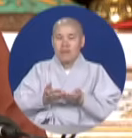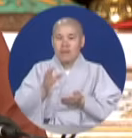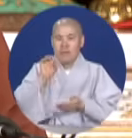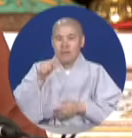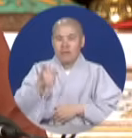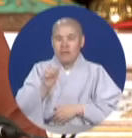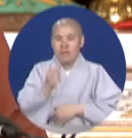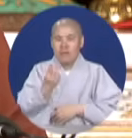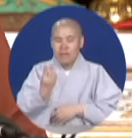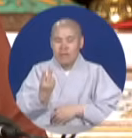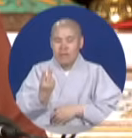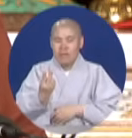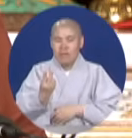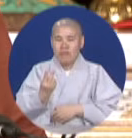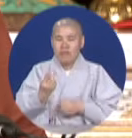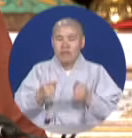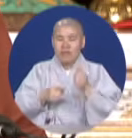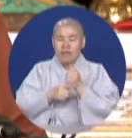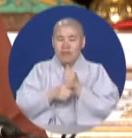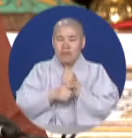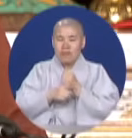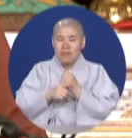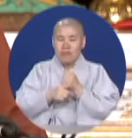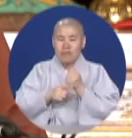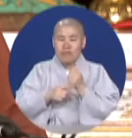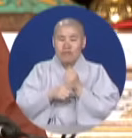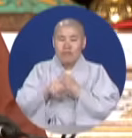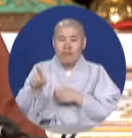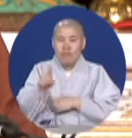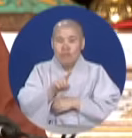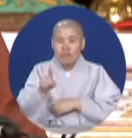원효 사상이 뭐고 경상도 분이거든요.